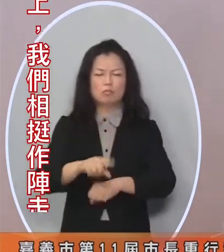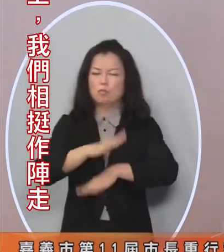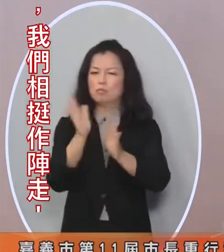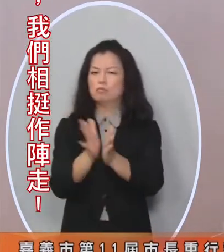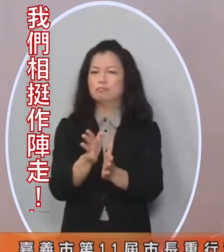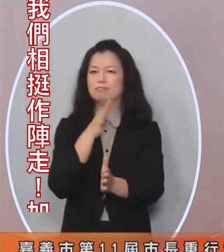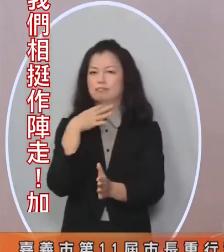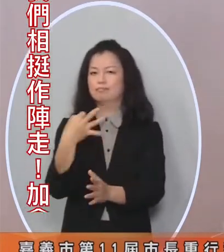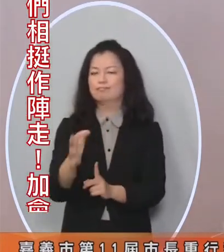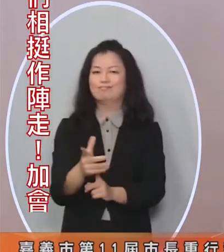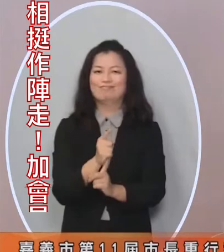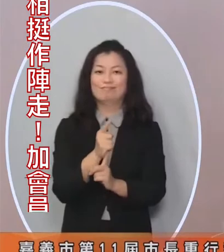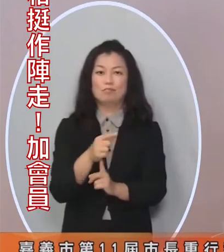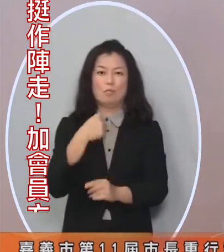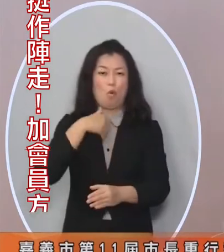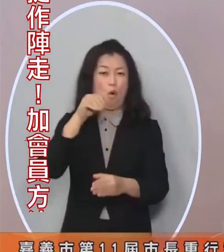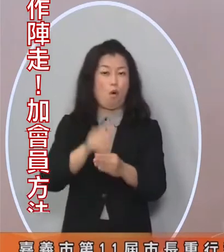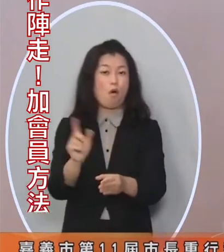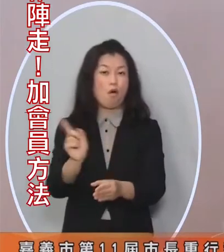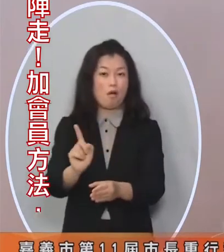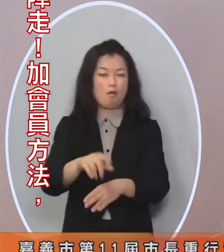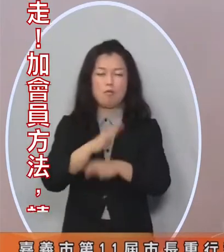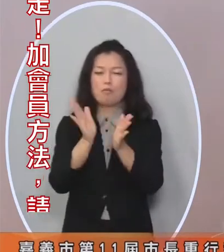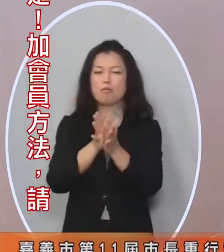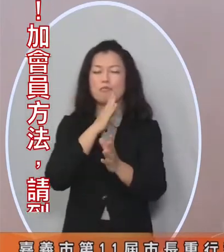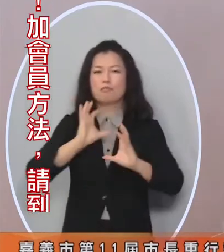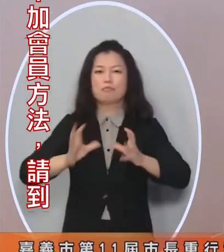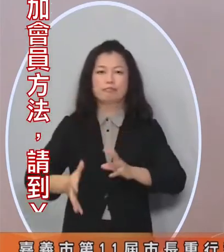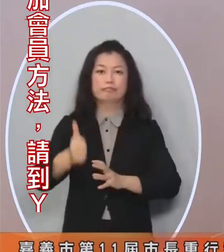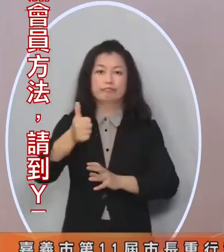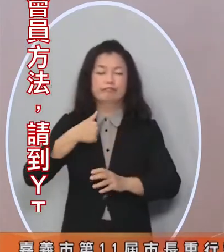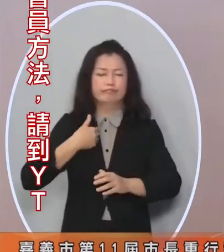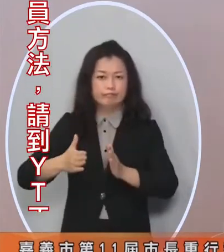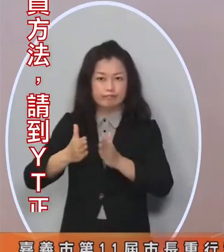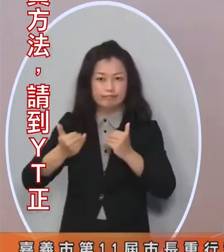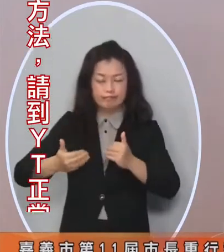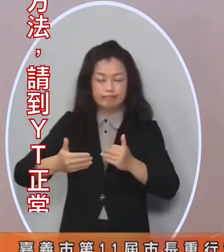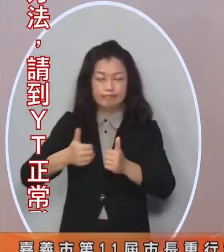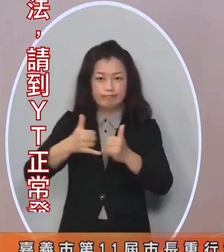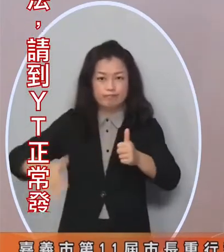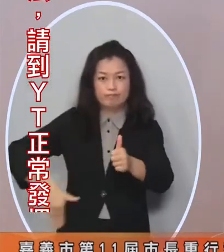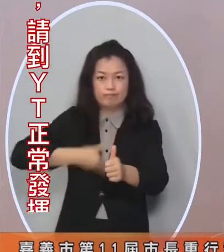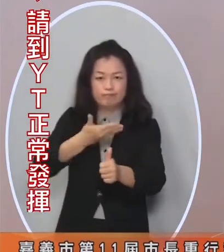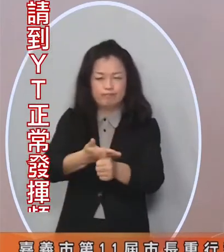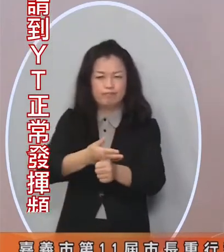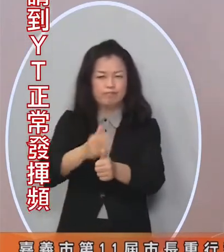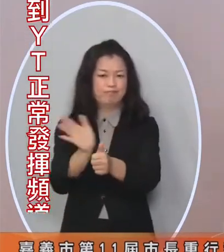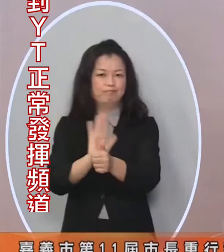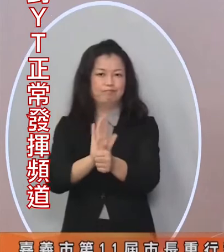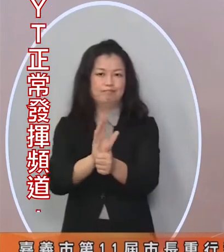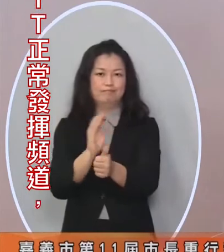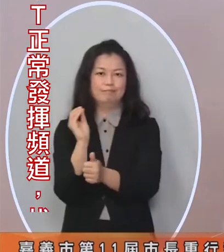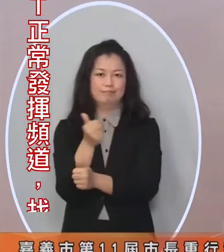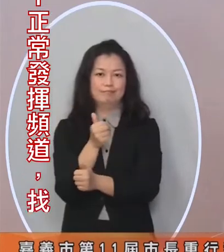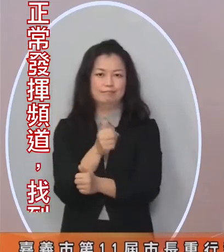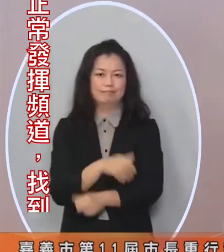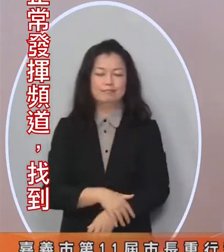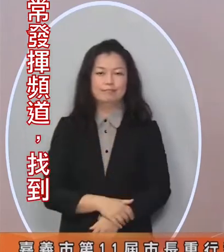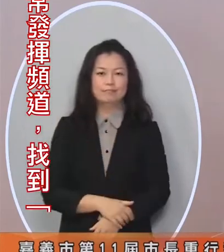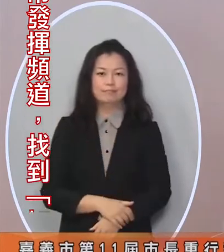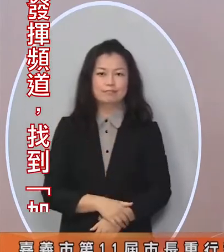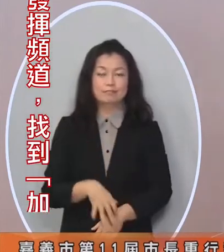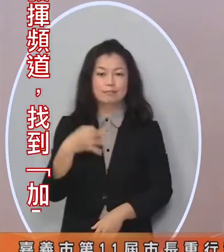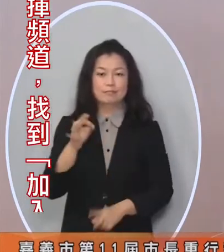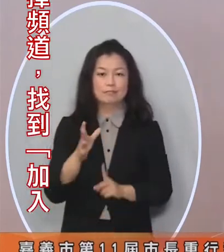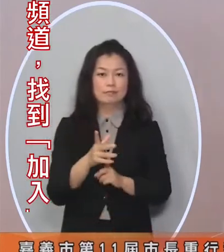神，不管选什么都是选总统，我都是要提供我选民总统投家优质的服务。所以我说，财神